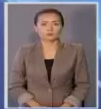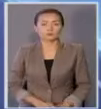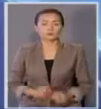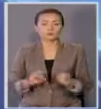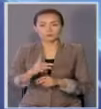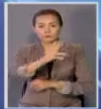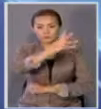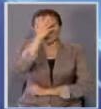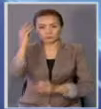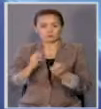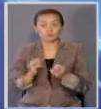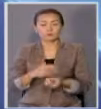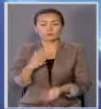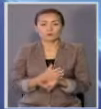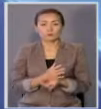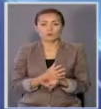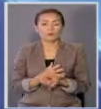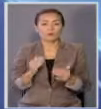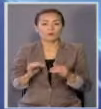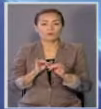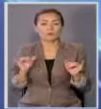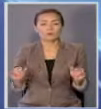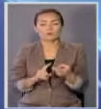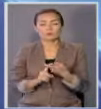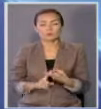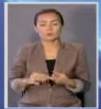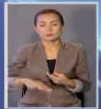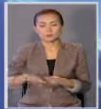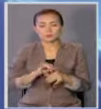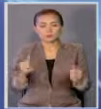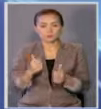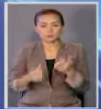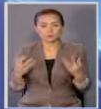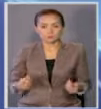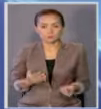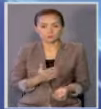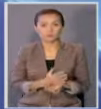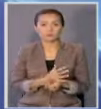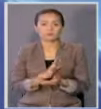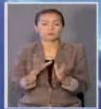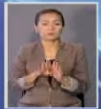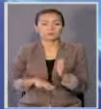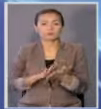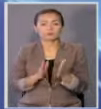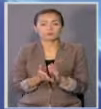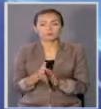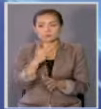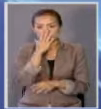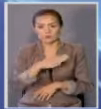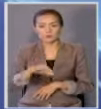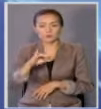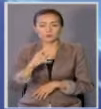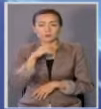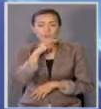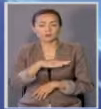Угроза коронавируса еще не исчезла. Темпы роста числа вирусных вспышек растут день ото дня. Особенно обострилась ситуация в Европе и